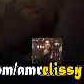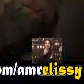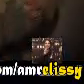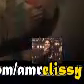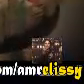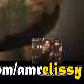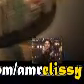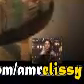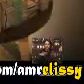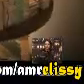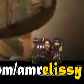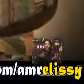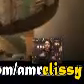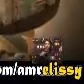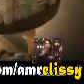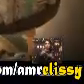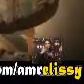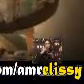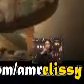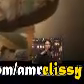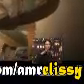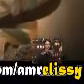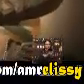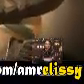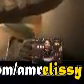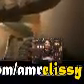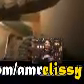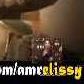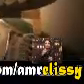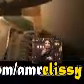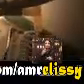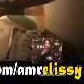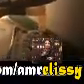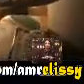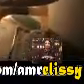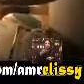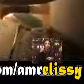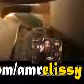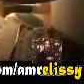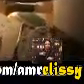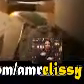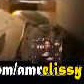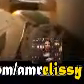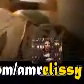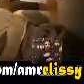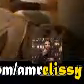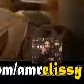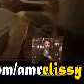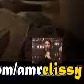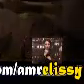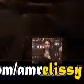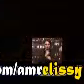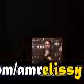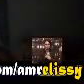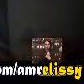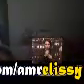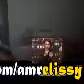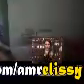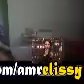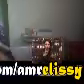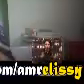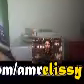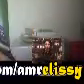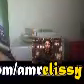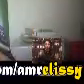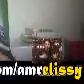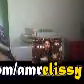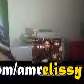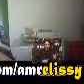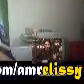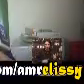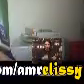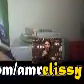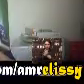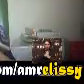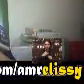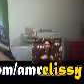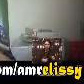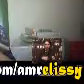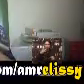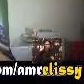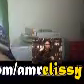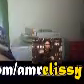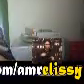الادويه للمنطقه محتاجاها بالتبرعات. كمان الاطباء التخصصات الموجوده معانا تخصص بطنه ومعانا